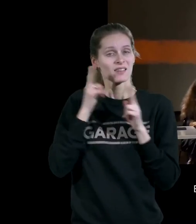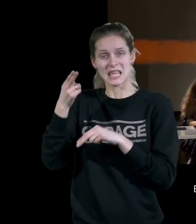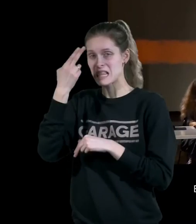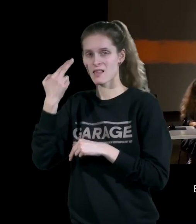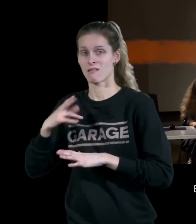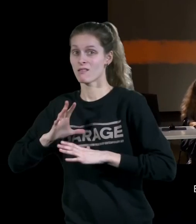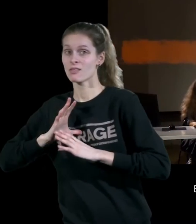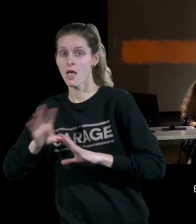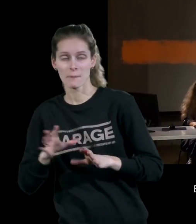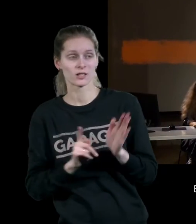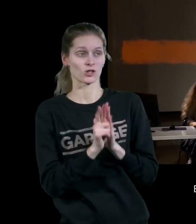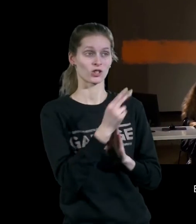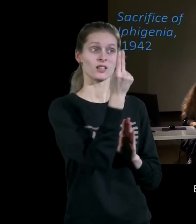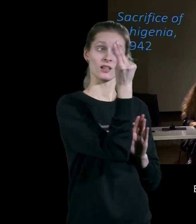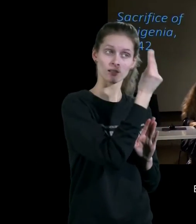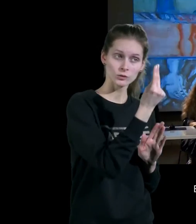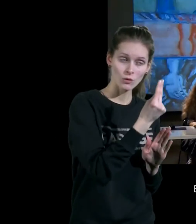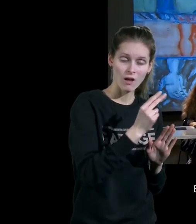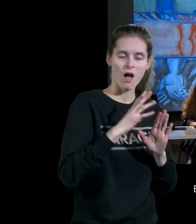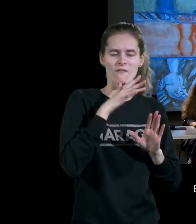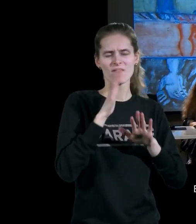это вот произведение.